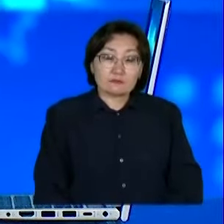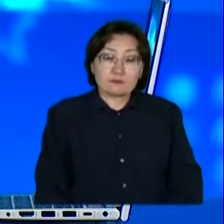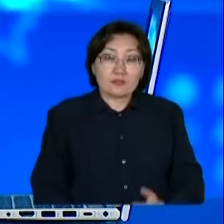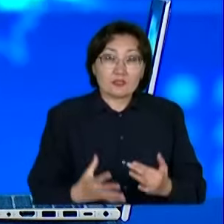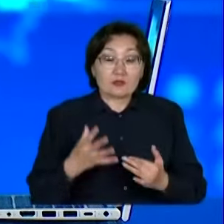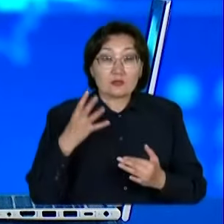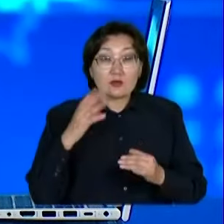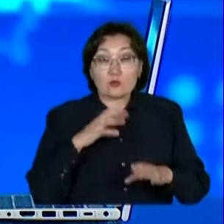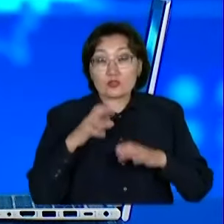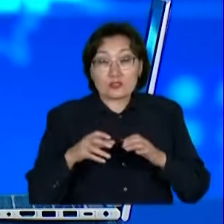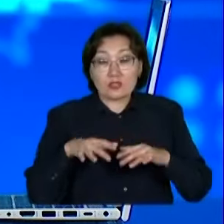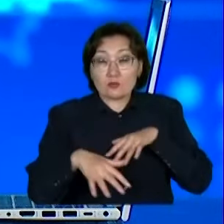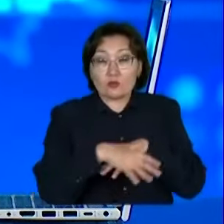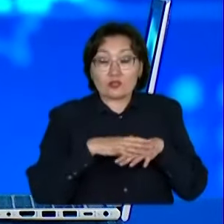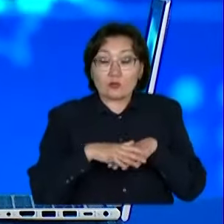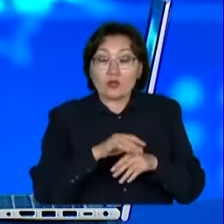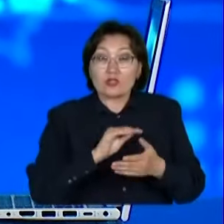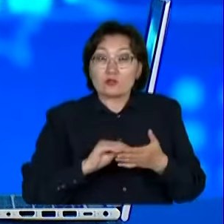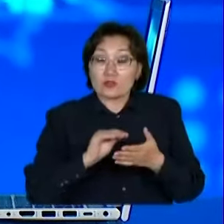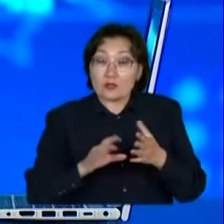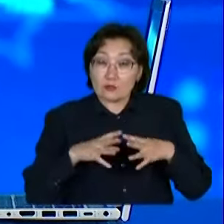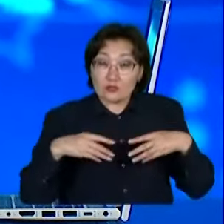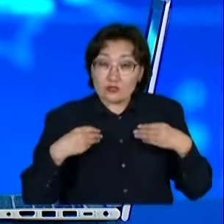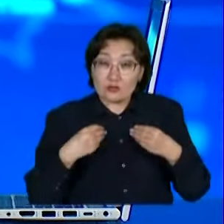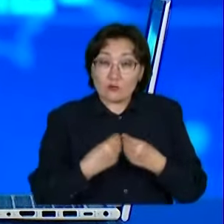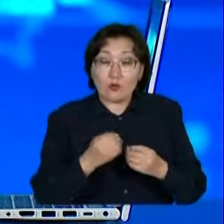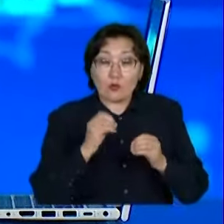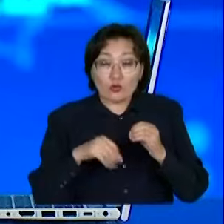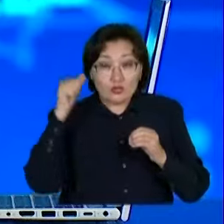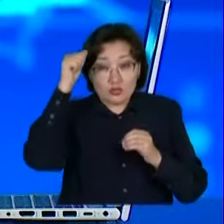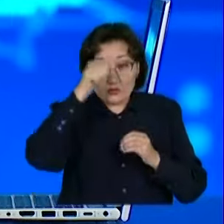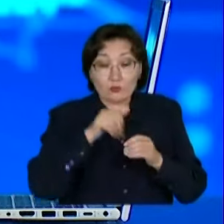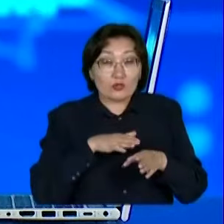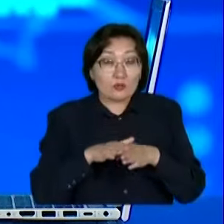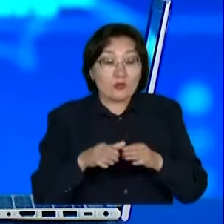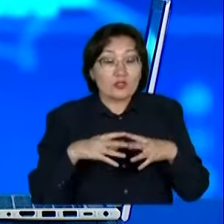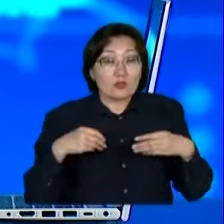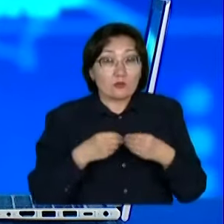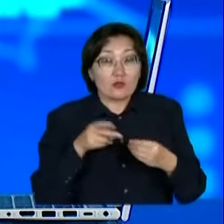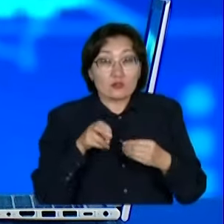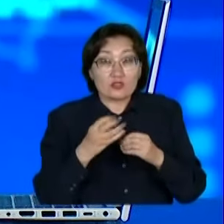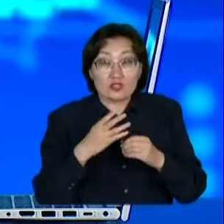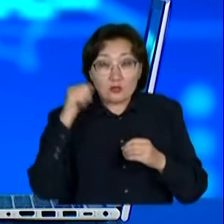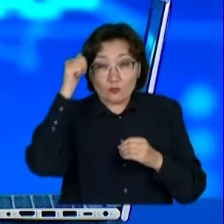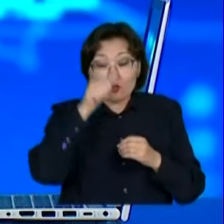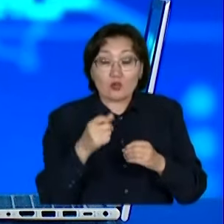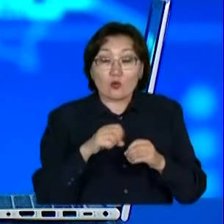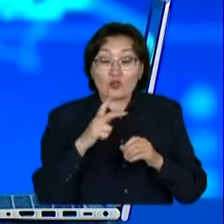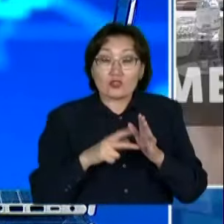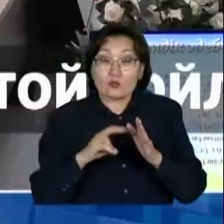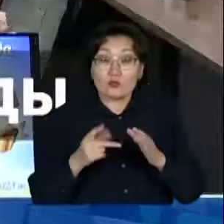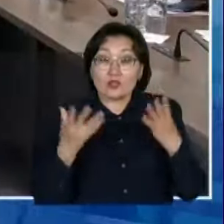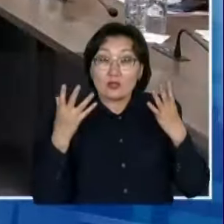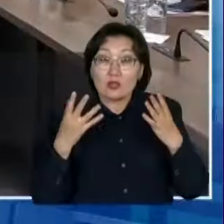Быйыл әлем халықтары жазушылар одағы қоғамдық бірлестігіне 10 жыл толып отыр. Ұйым 2014 жылдың 18-ші қыркүйегінде